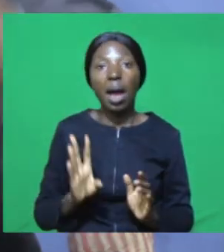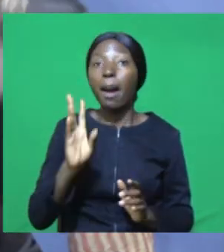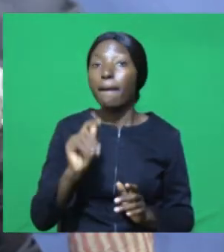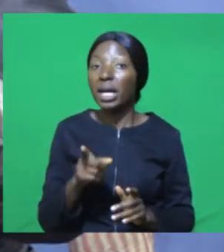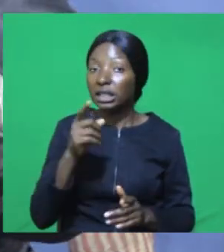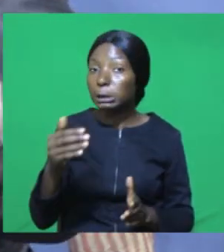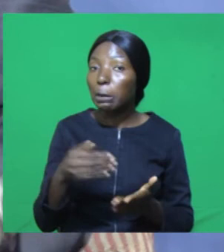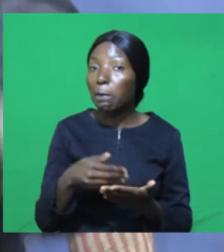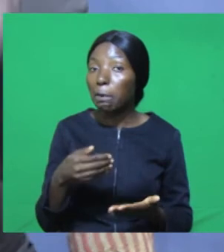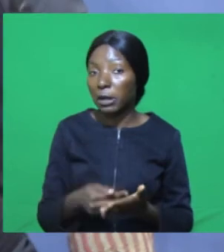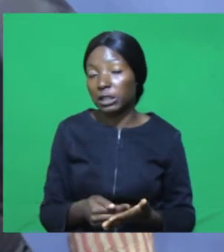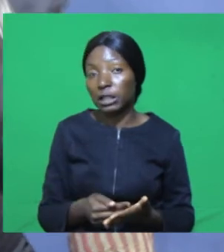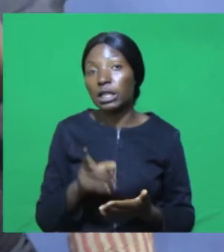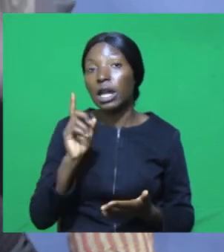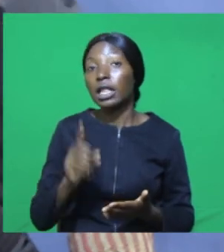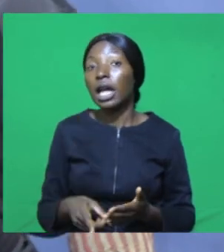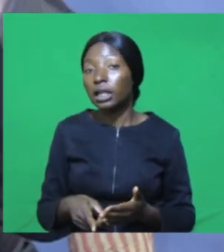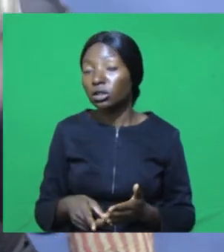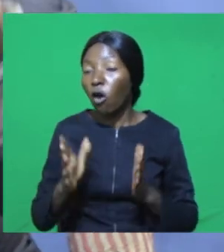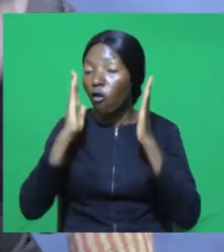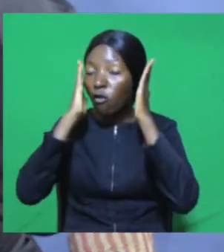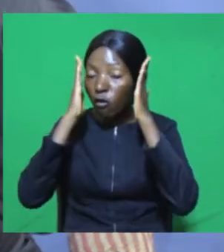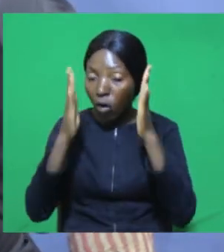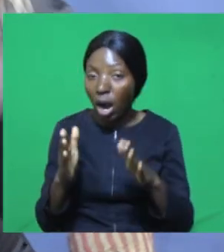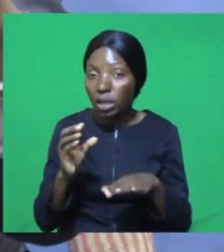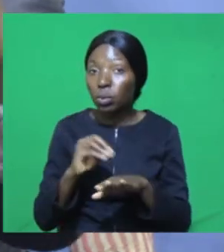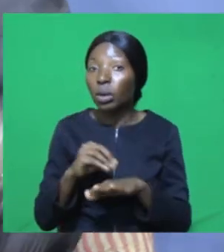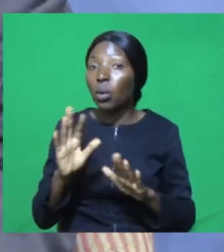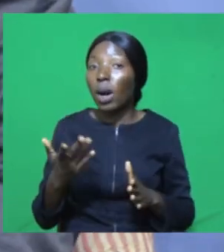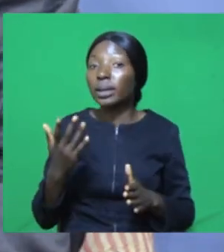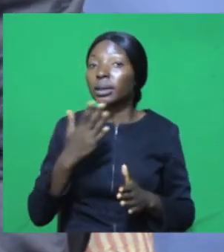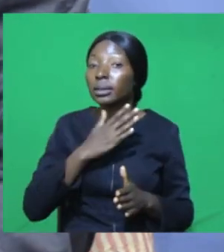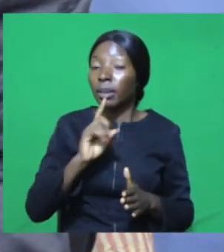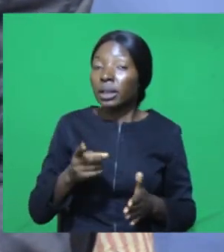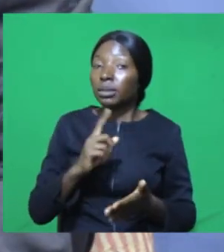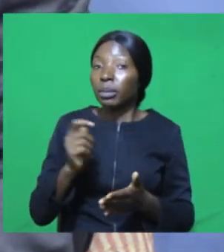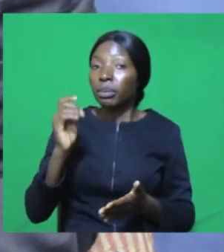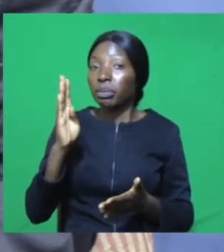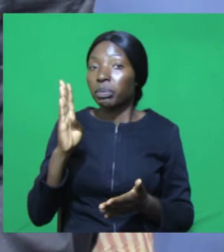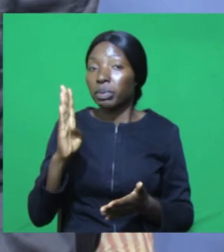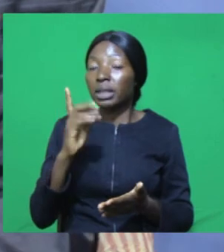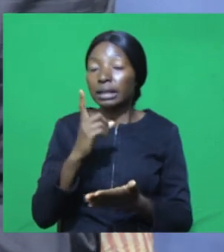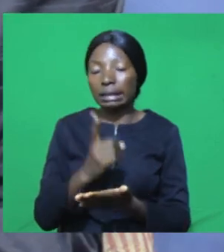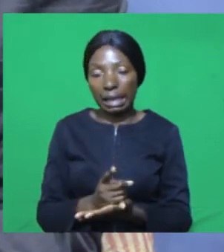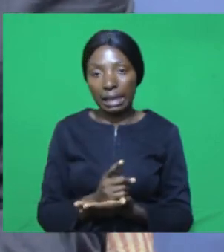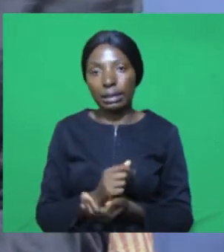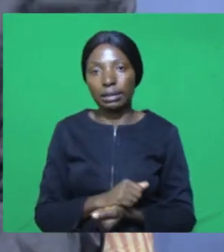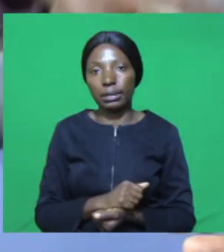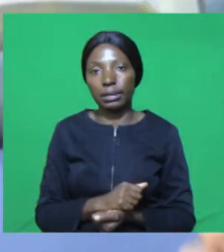kuuya kwemeseji inenge ichinanga ichiudza vanhu zvinoda kuitwa kuti vagadzire event inenge